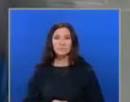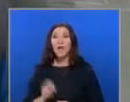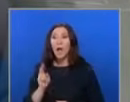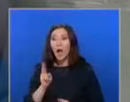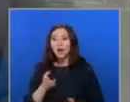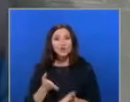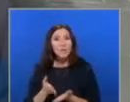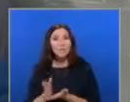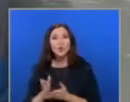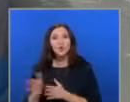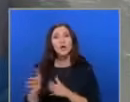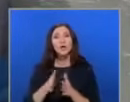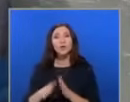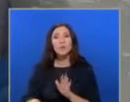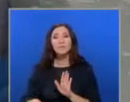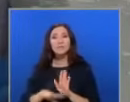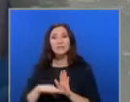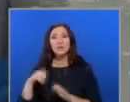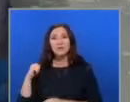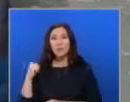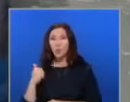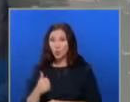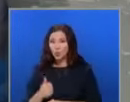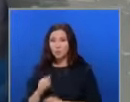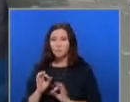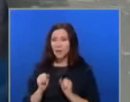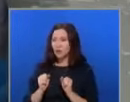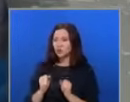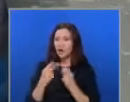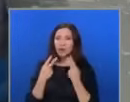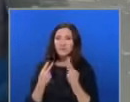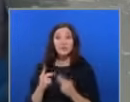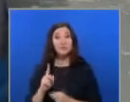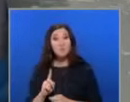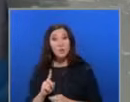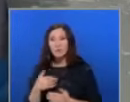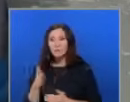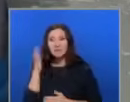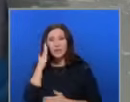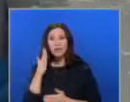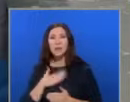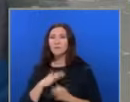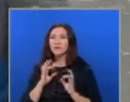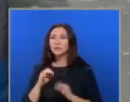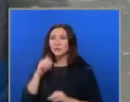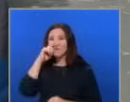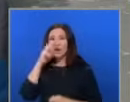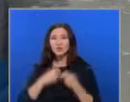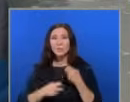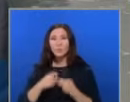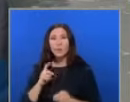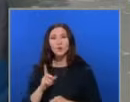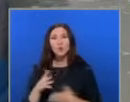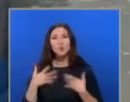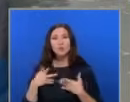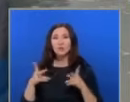Как ще подходят народните представители утре? Нека изчакаме да видим, но пред страната има наистина важни проблеми, които